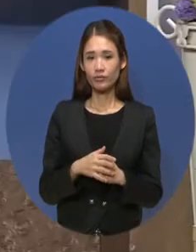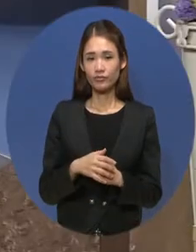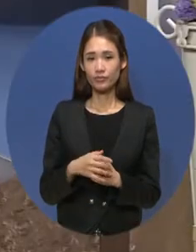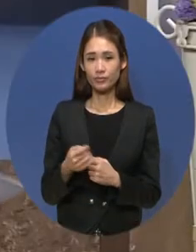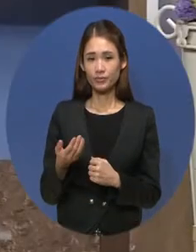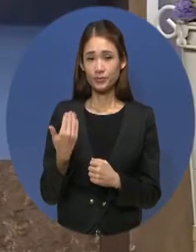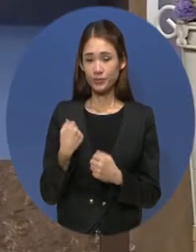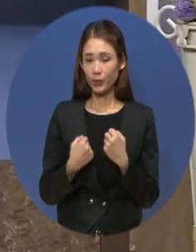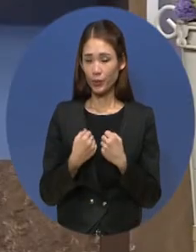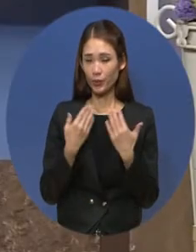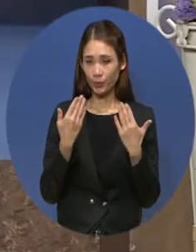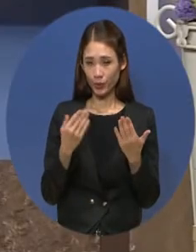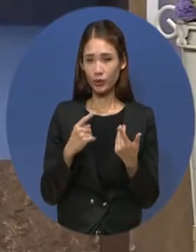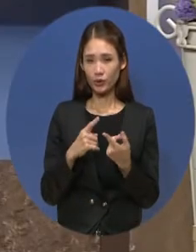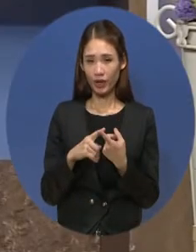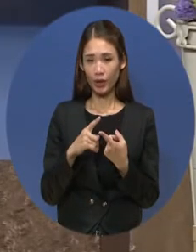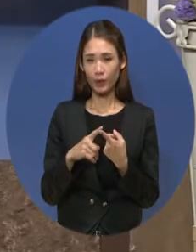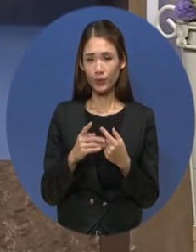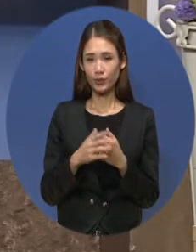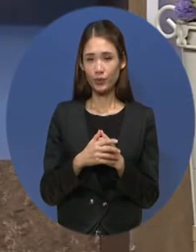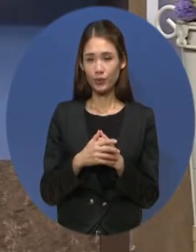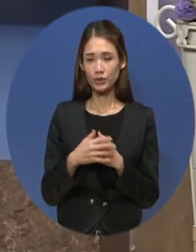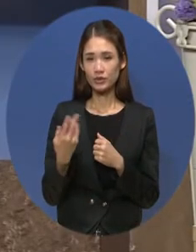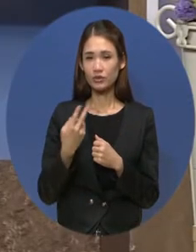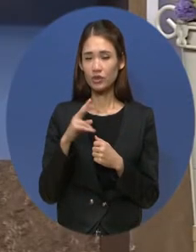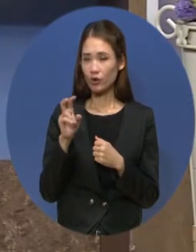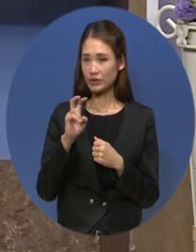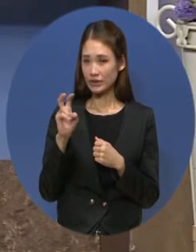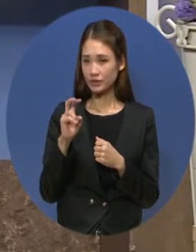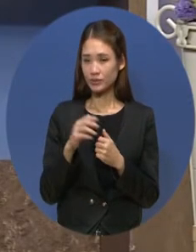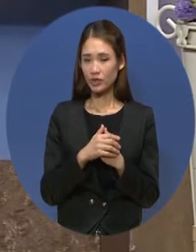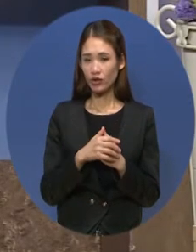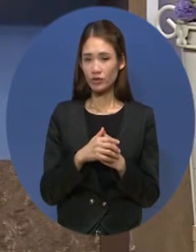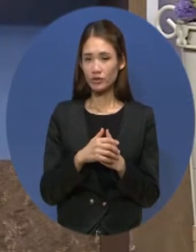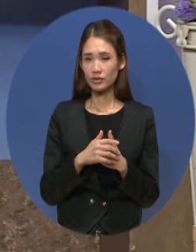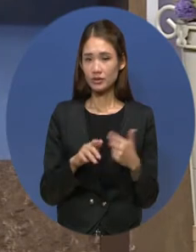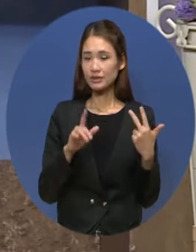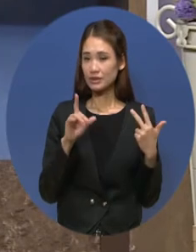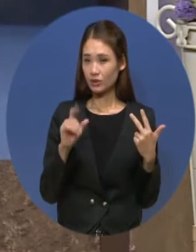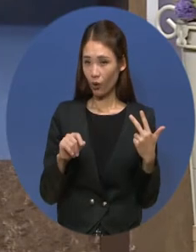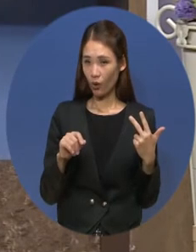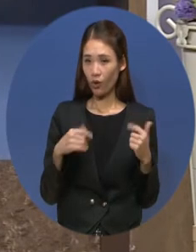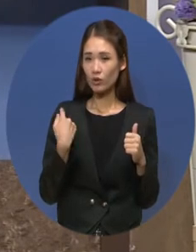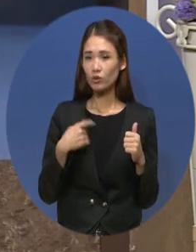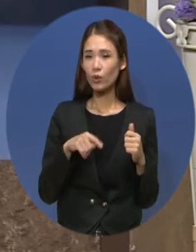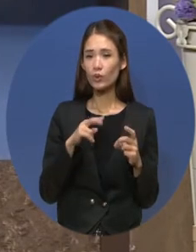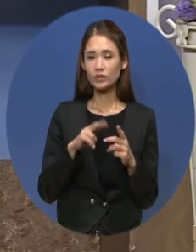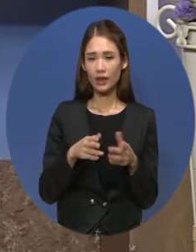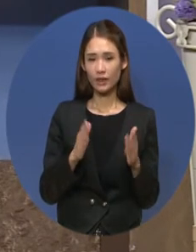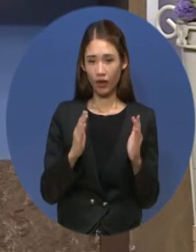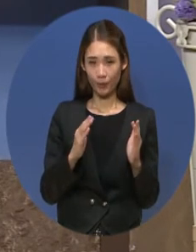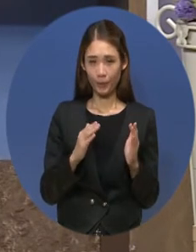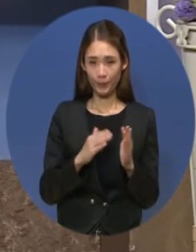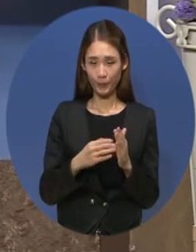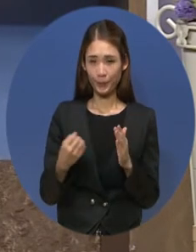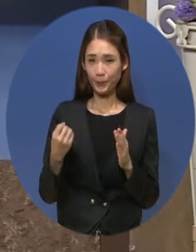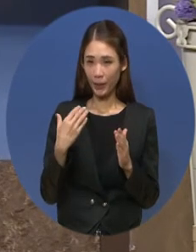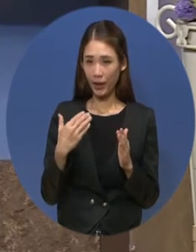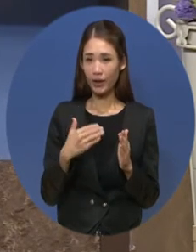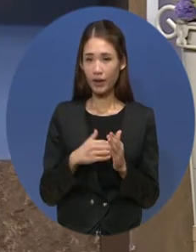어느 앞서 내용에서도 말씀을 해주셨지만 2020 년 7월에 어 이제 교육 센터가 개설을 했다고 말씀 해주셨는데